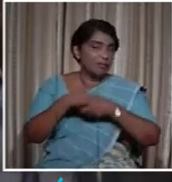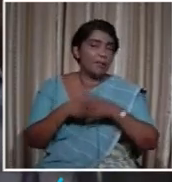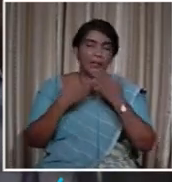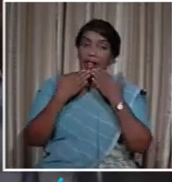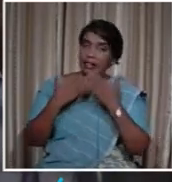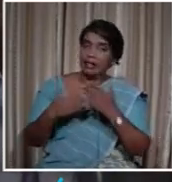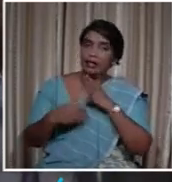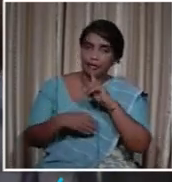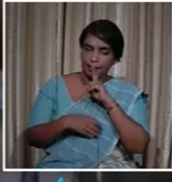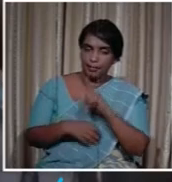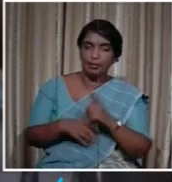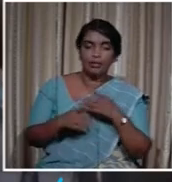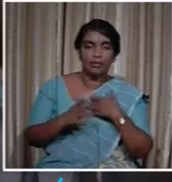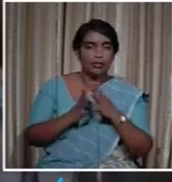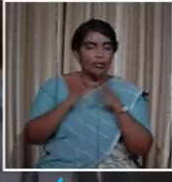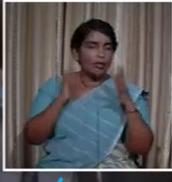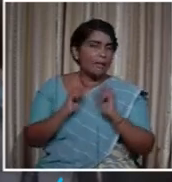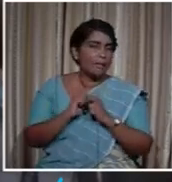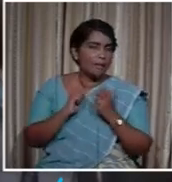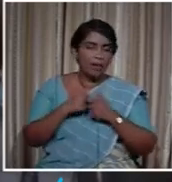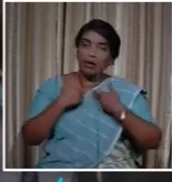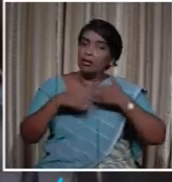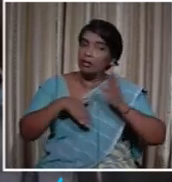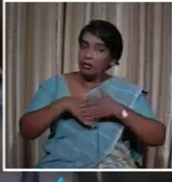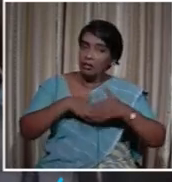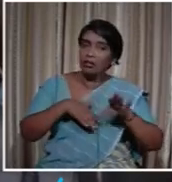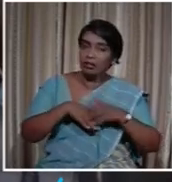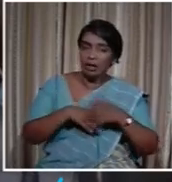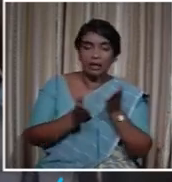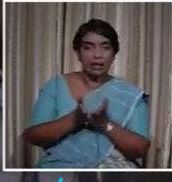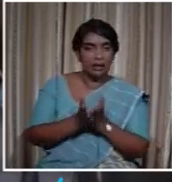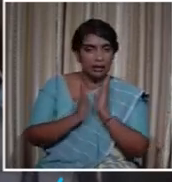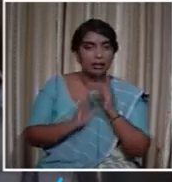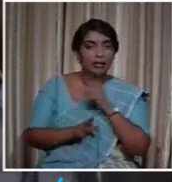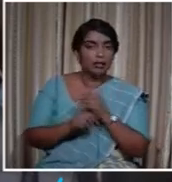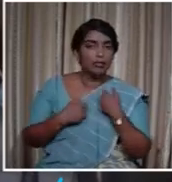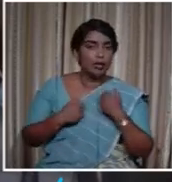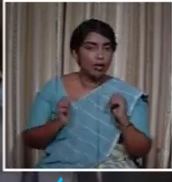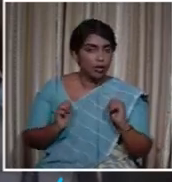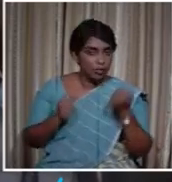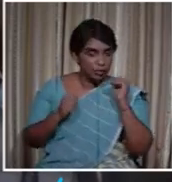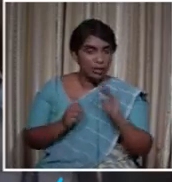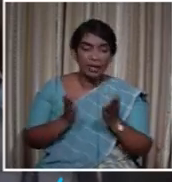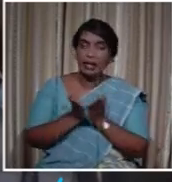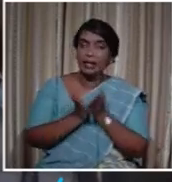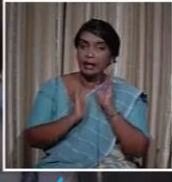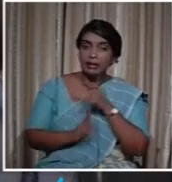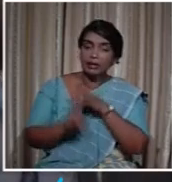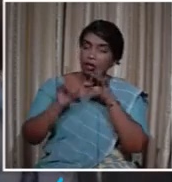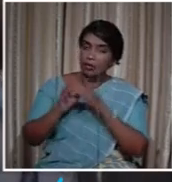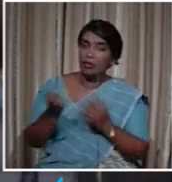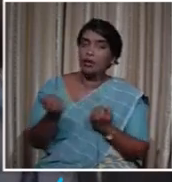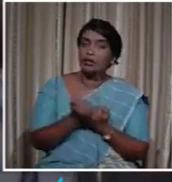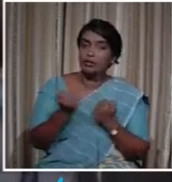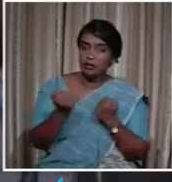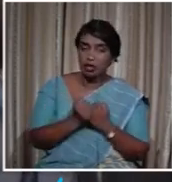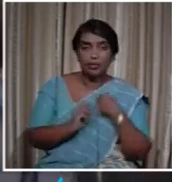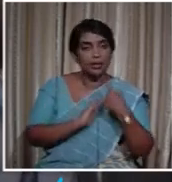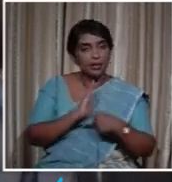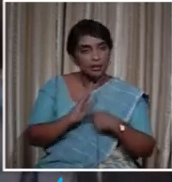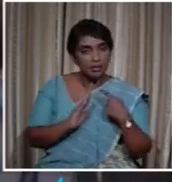மிக இன்னல் படுகிற இந்த நேரத்திலே இந்தியா எடுத்திருக்கின்ற இந்த முயற்சிகள், இந்தியாவினுடைய இந்த கைங்கரியத்தை இலங்கை எவ்வாறு பார்க்க